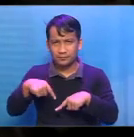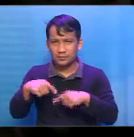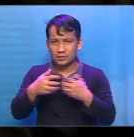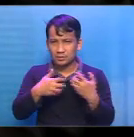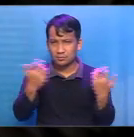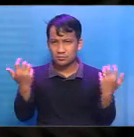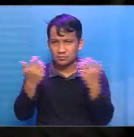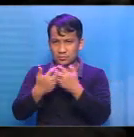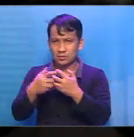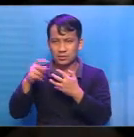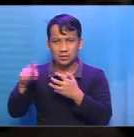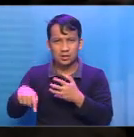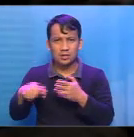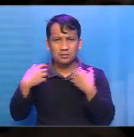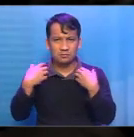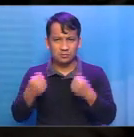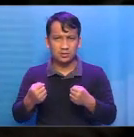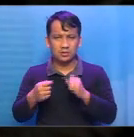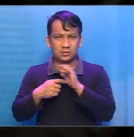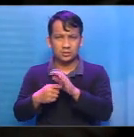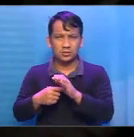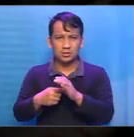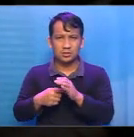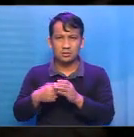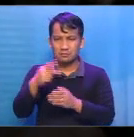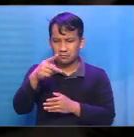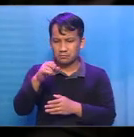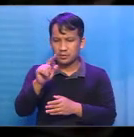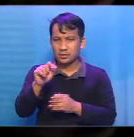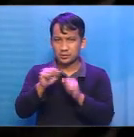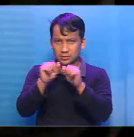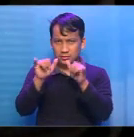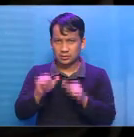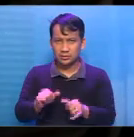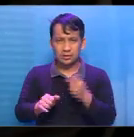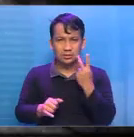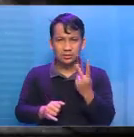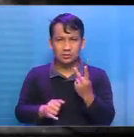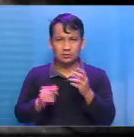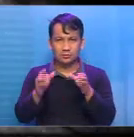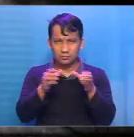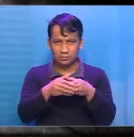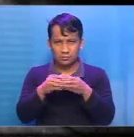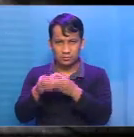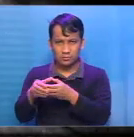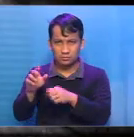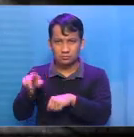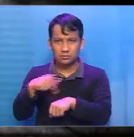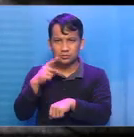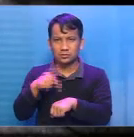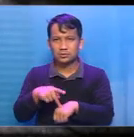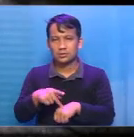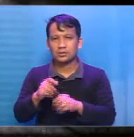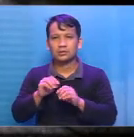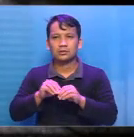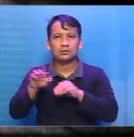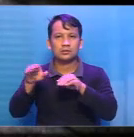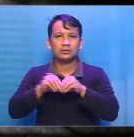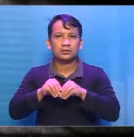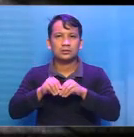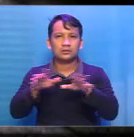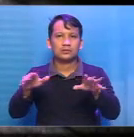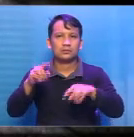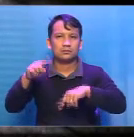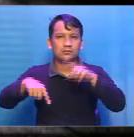Estados Unidos kung saan malakas ang party system at dalawa lamang ang partido. Pero sa Pilipinas, nagkalat yung mga